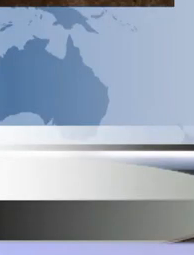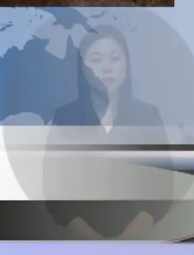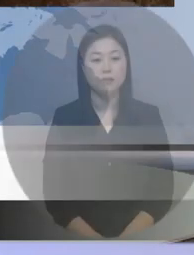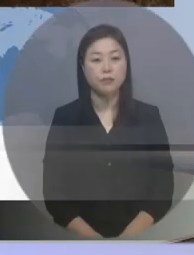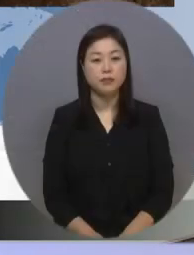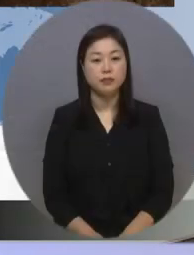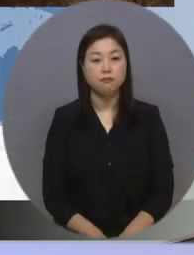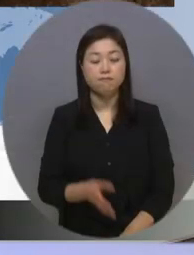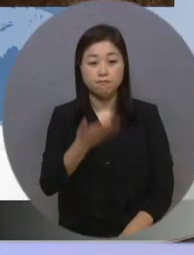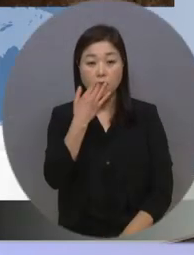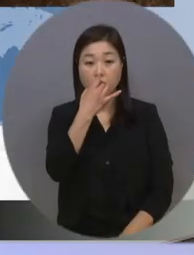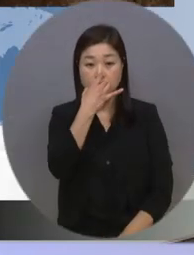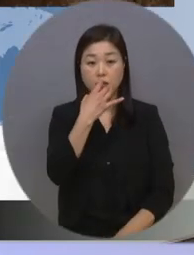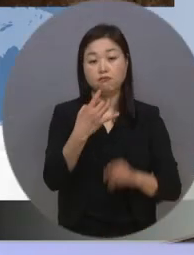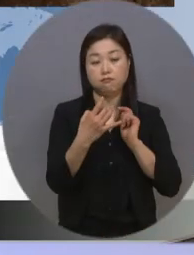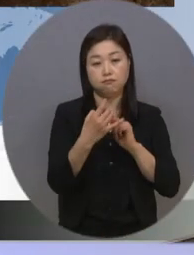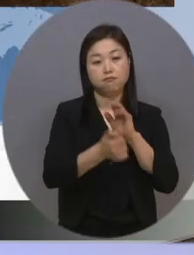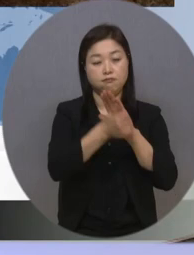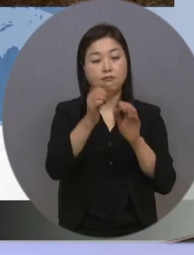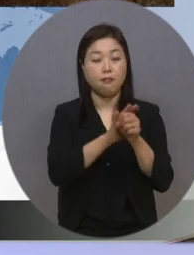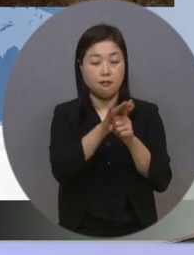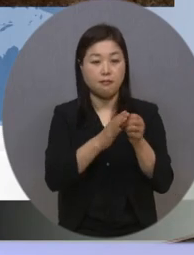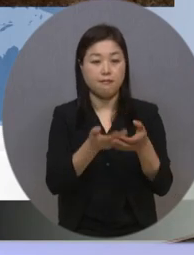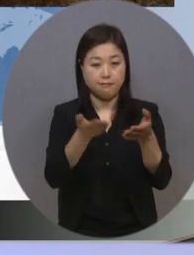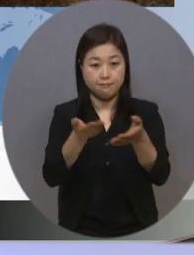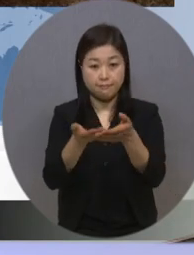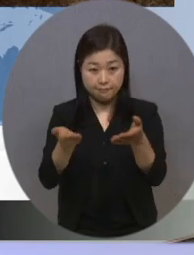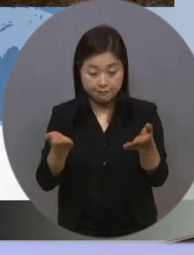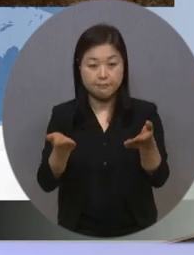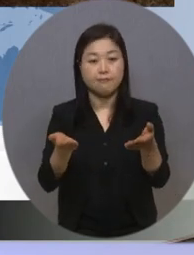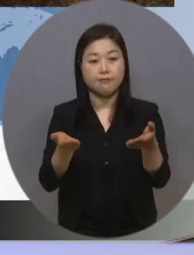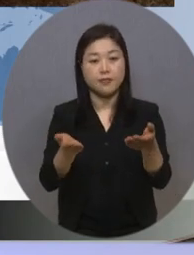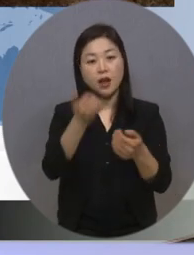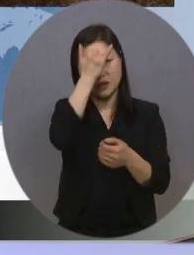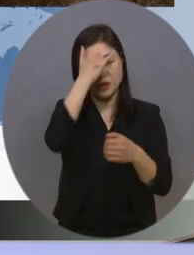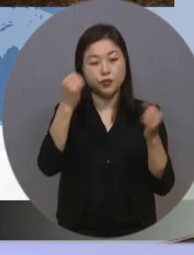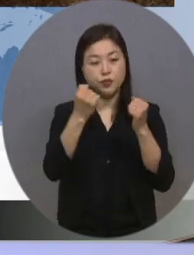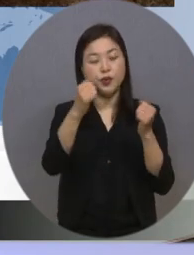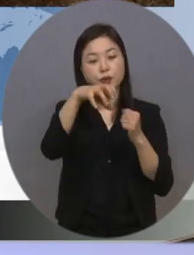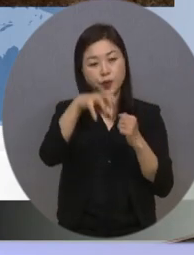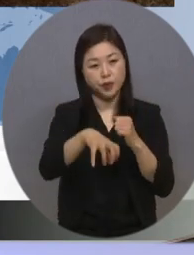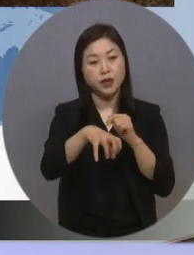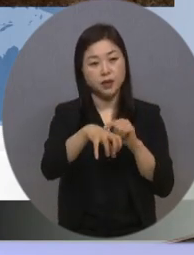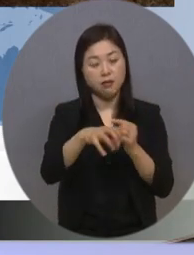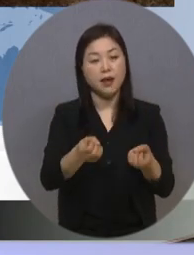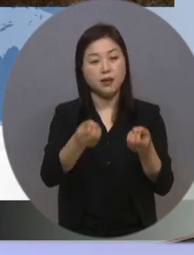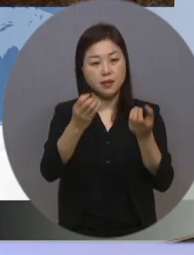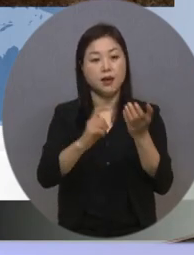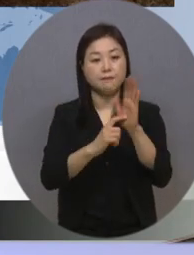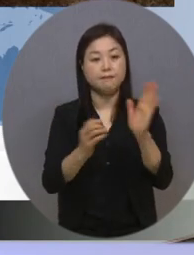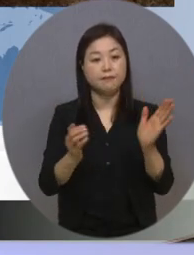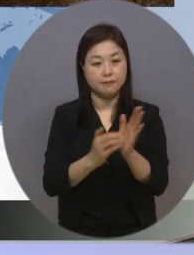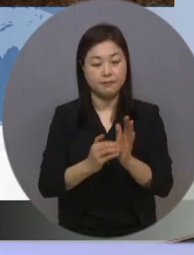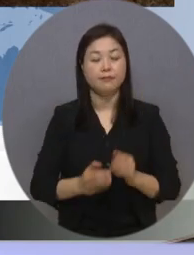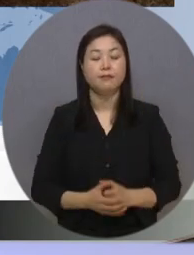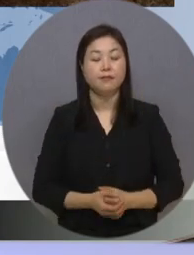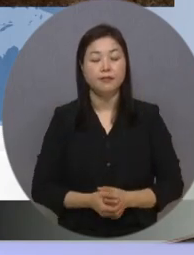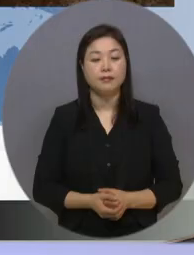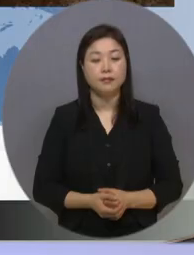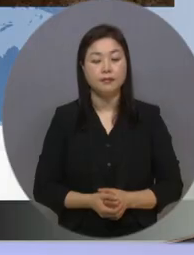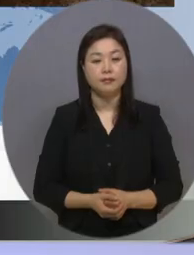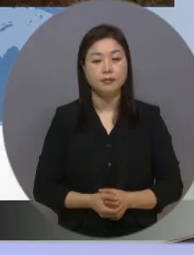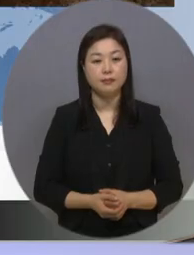우리의 주식인 쌀을 통해 희망과 사랑을 나누는 손길이 충북에서 전해졌습니다. 이윤희 기자가